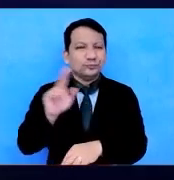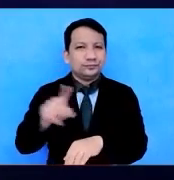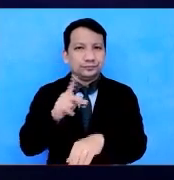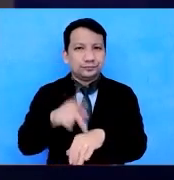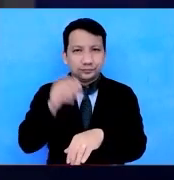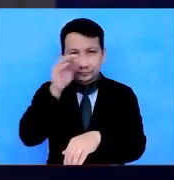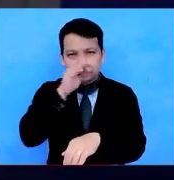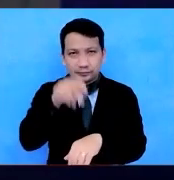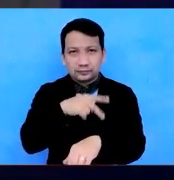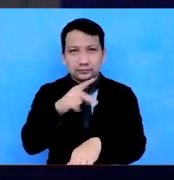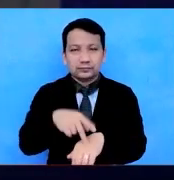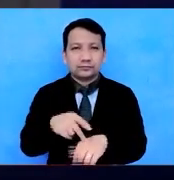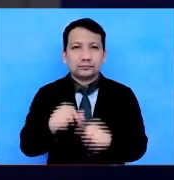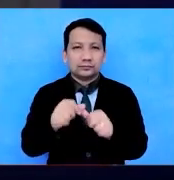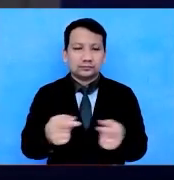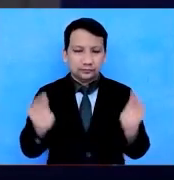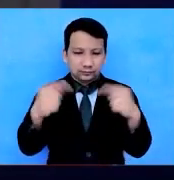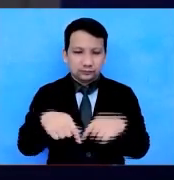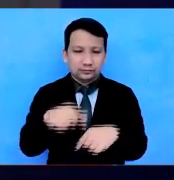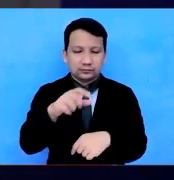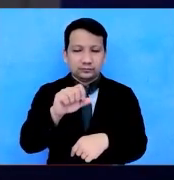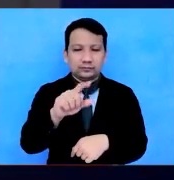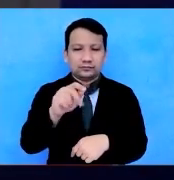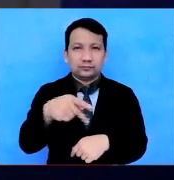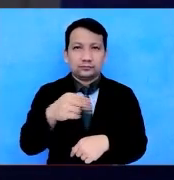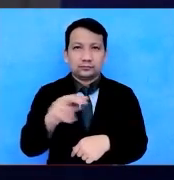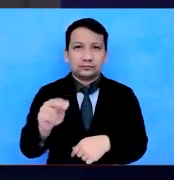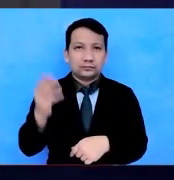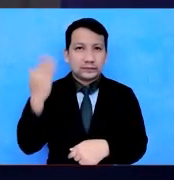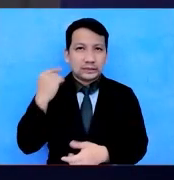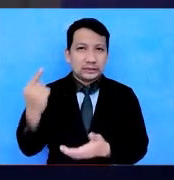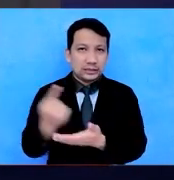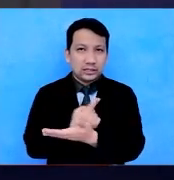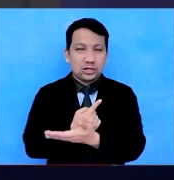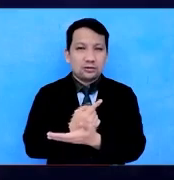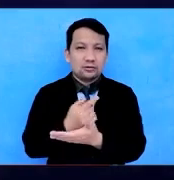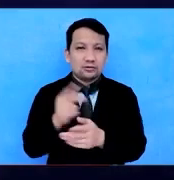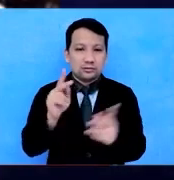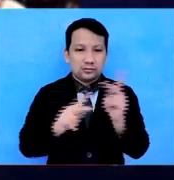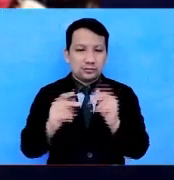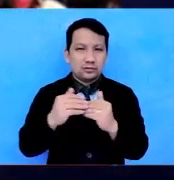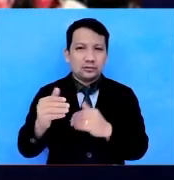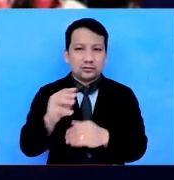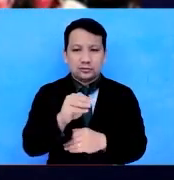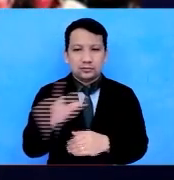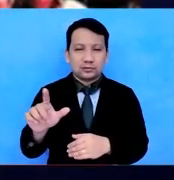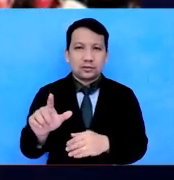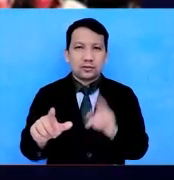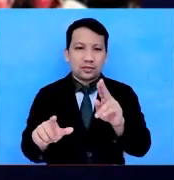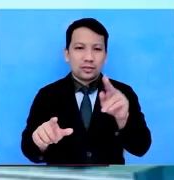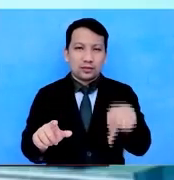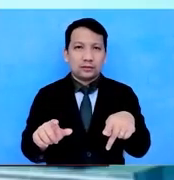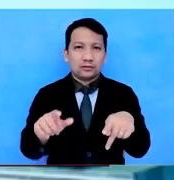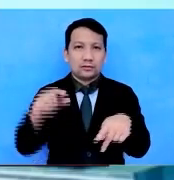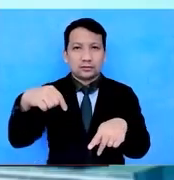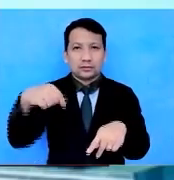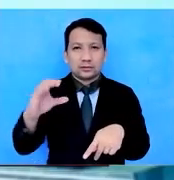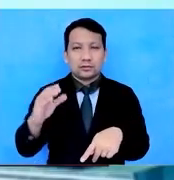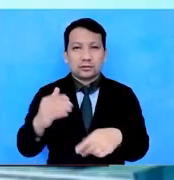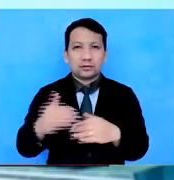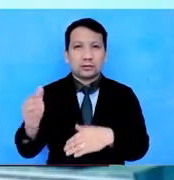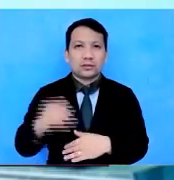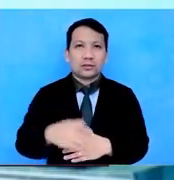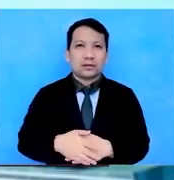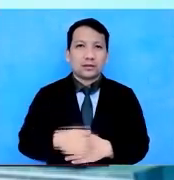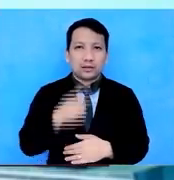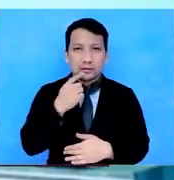Pilipinas. Dumating ang Stephen Speaks sa bansa nitong nakaraang linggo para mag-perform sa mga mall at sa UP Fair sa Quezon City. Kanina,